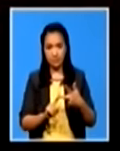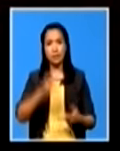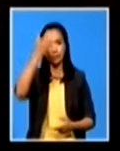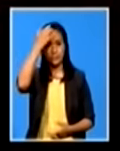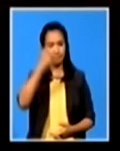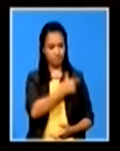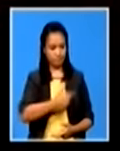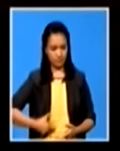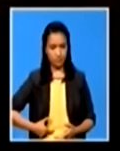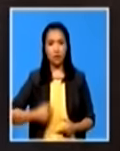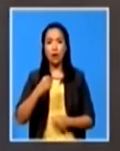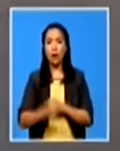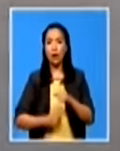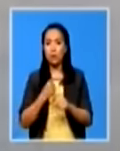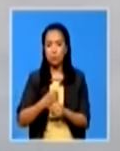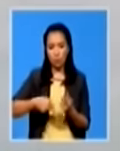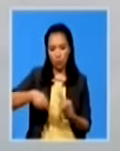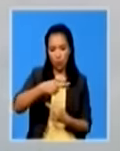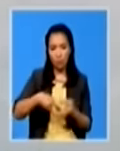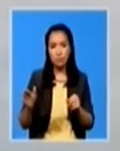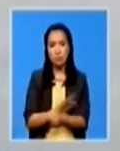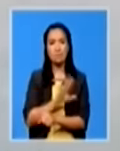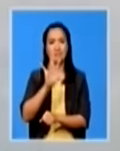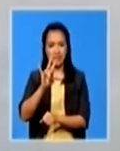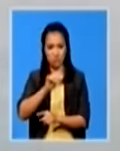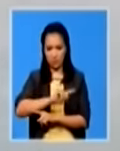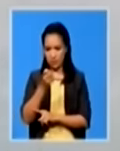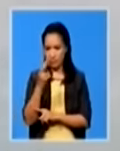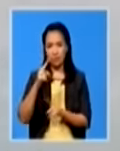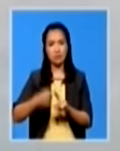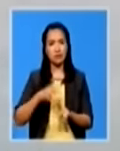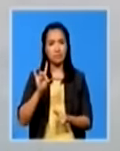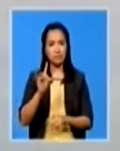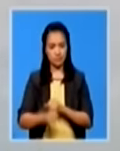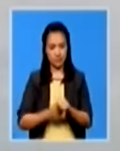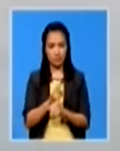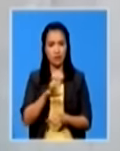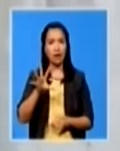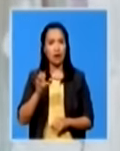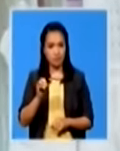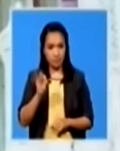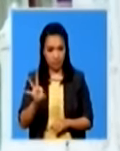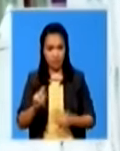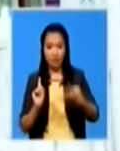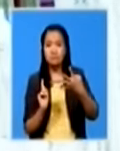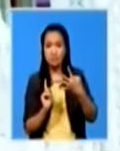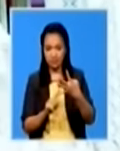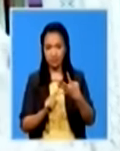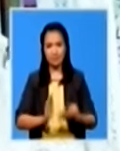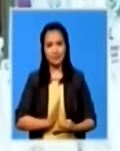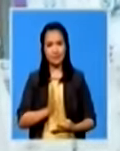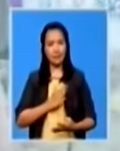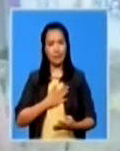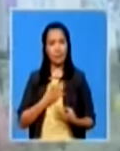ถทรงเจริญพระชนมพรรษาครบ7รอบในวันที่12สิงหาคม2559และ4เพื่อเจริญพระเกียรติ